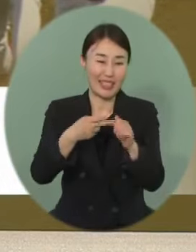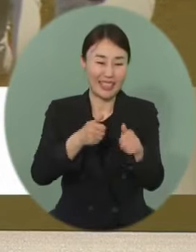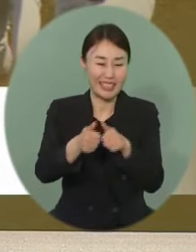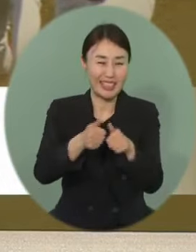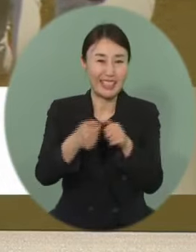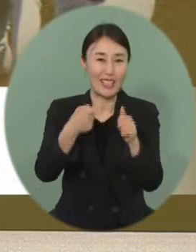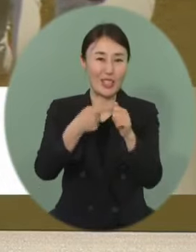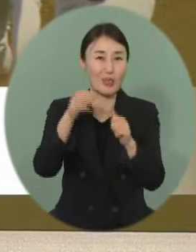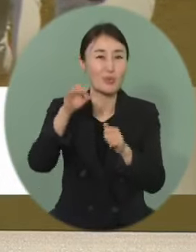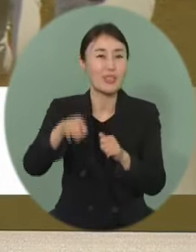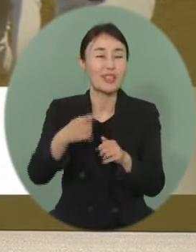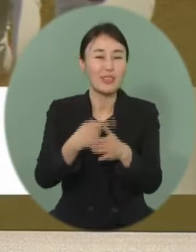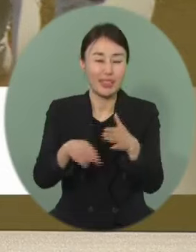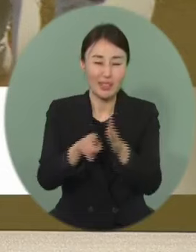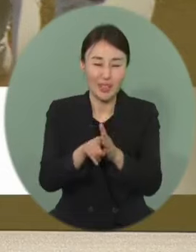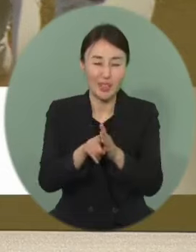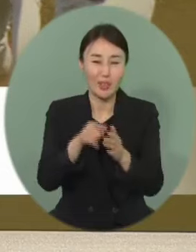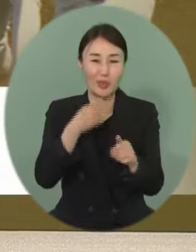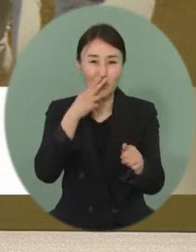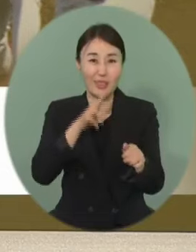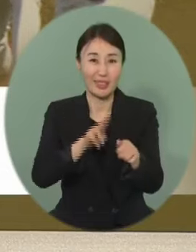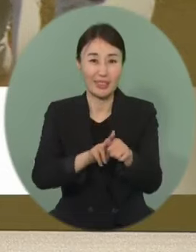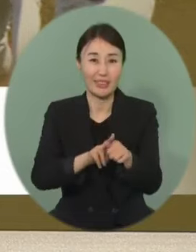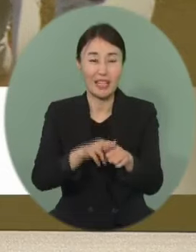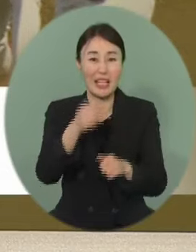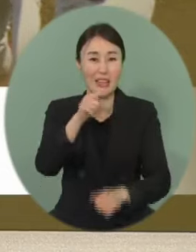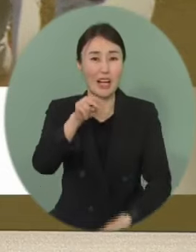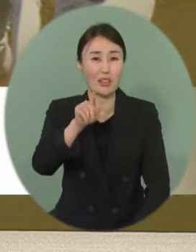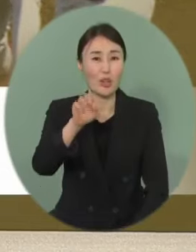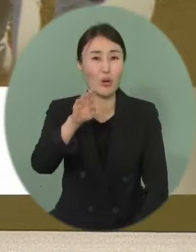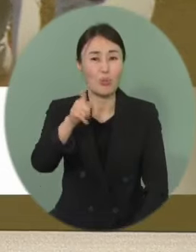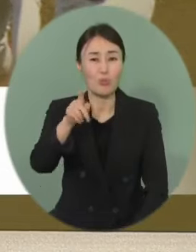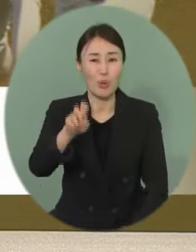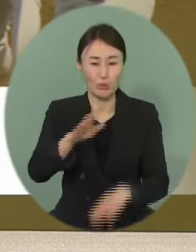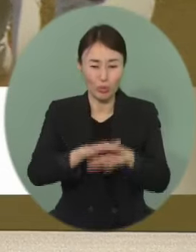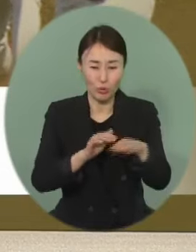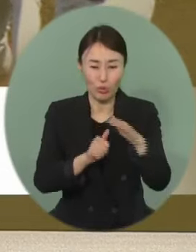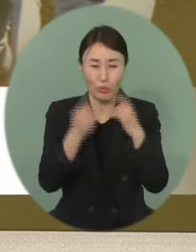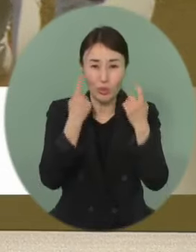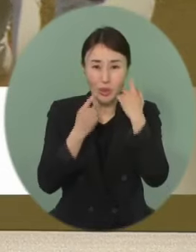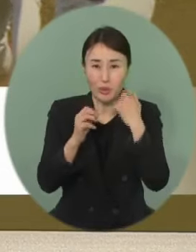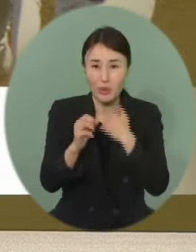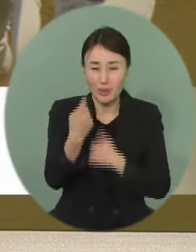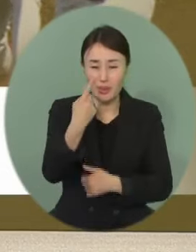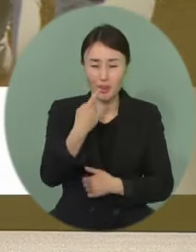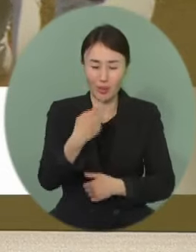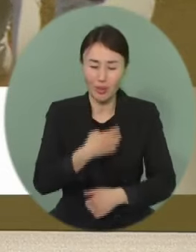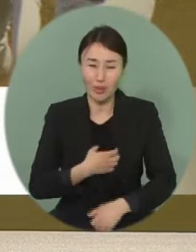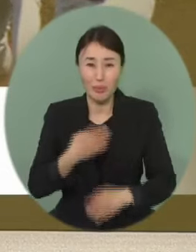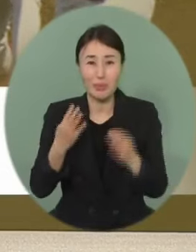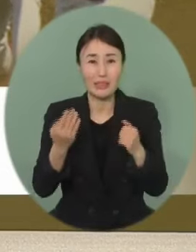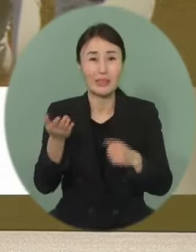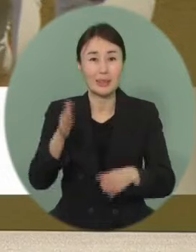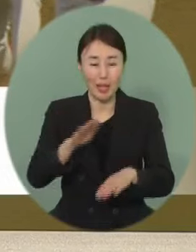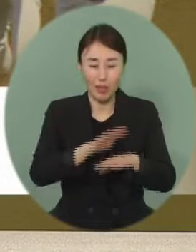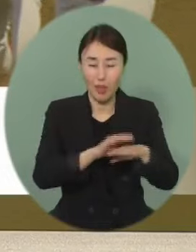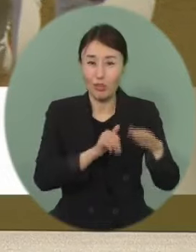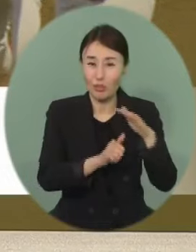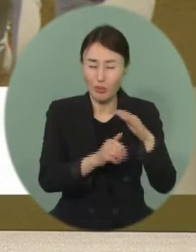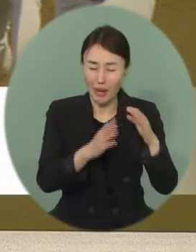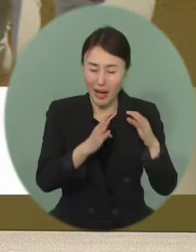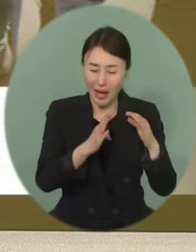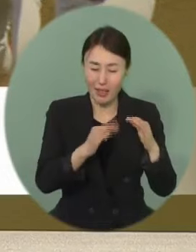출사표를 던졌습니다. 주축인 나성범 선수의 예기치 않은 부상으로 고민도 많지만 선수들이 잘 준비했고